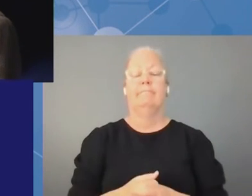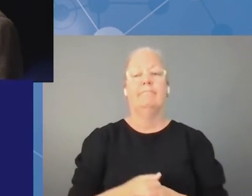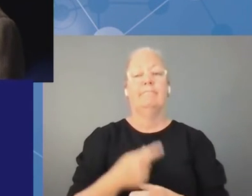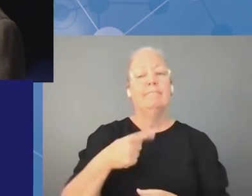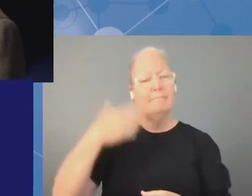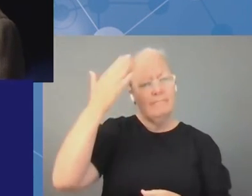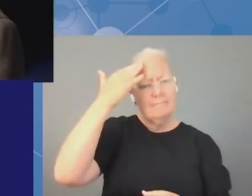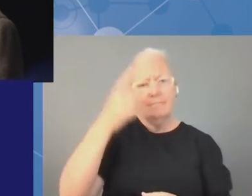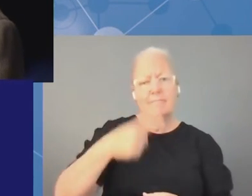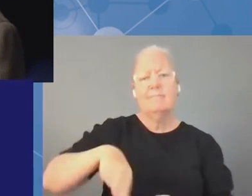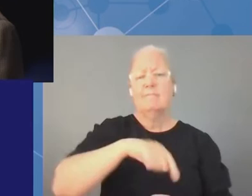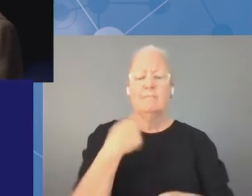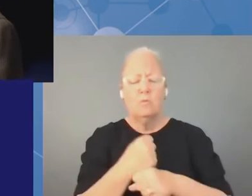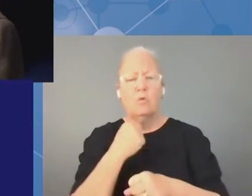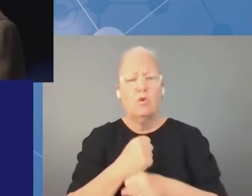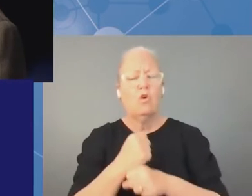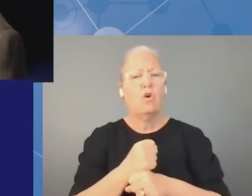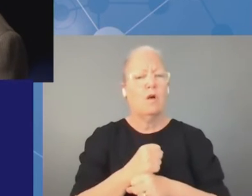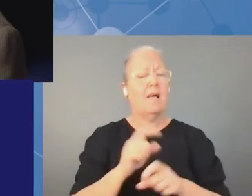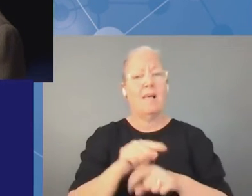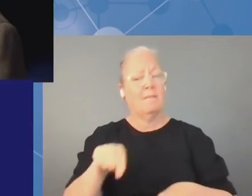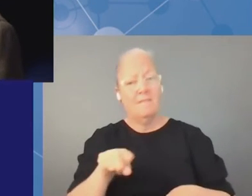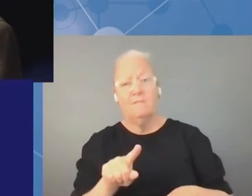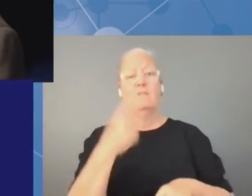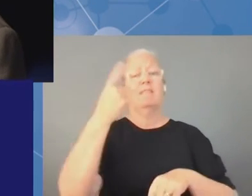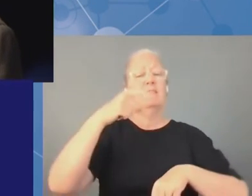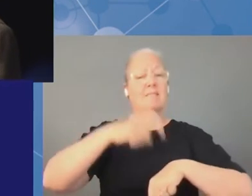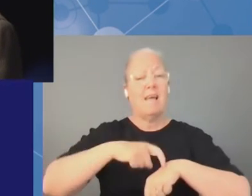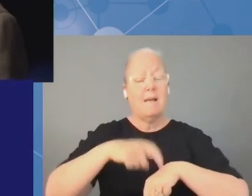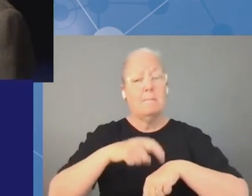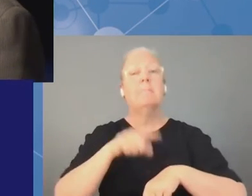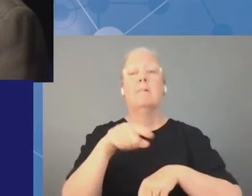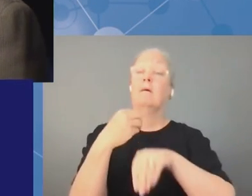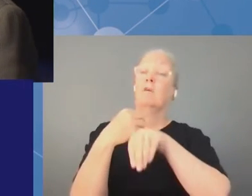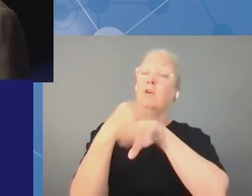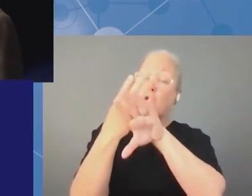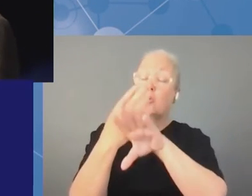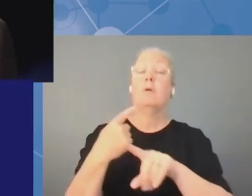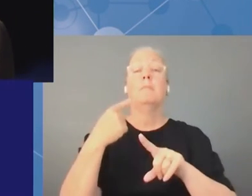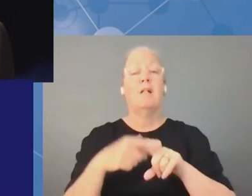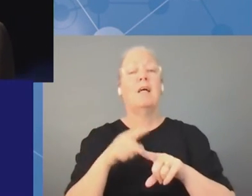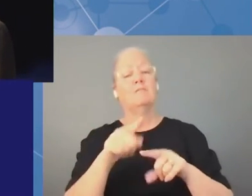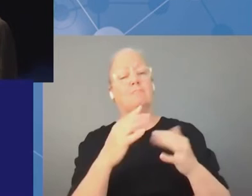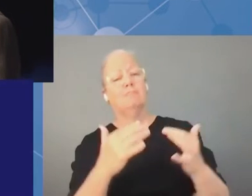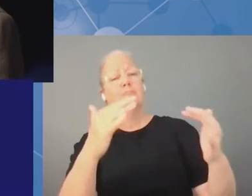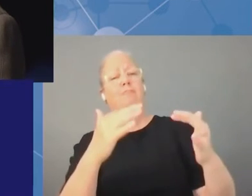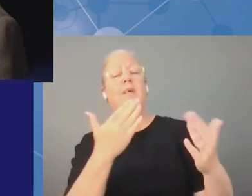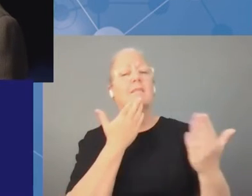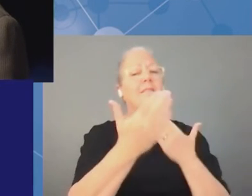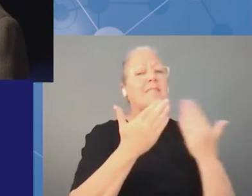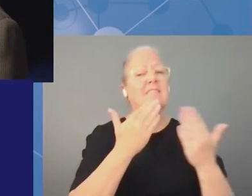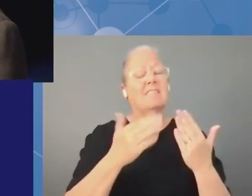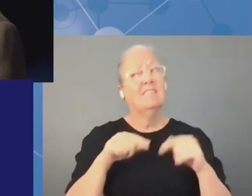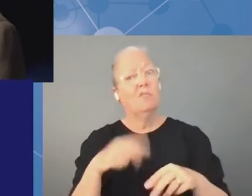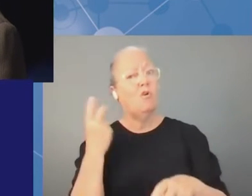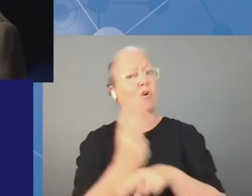Во-первых, поздравляю всех, в частности, поздравляю группу МАГ, консультационную